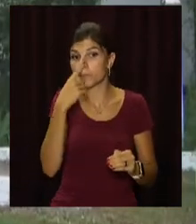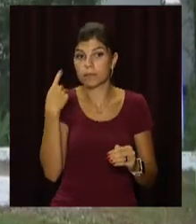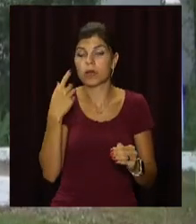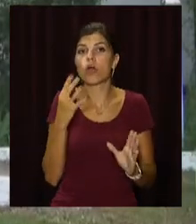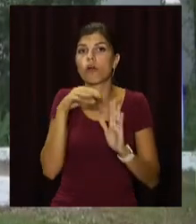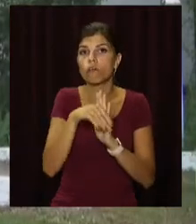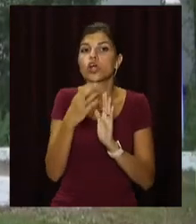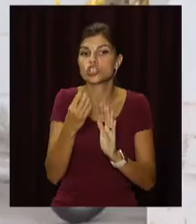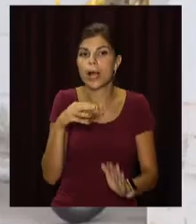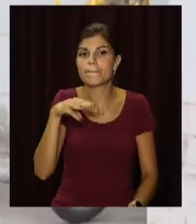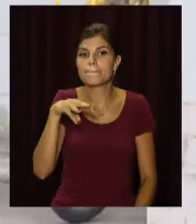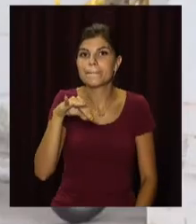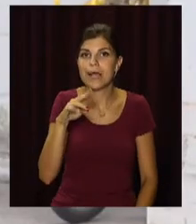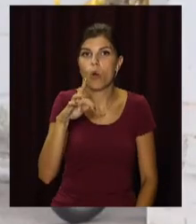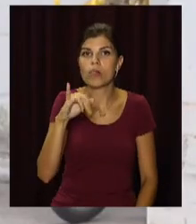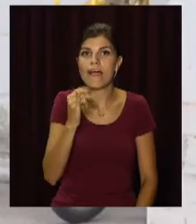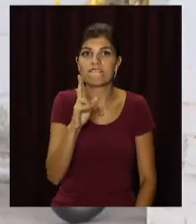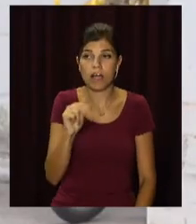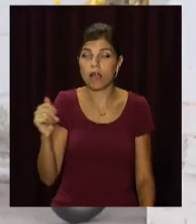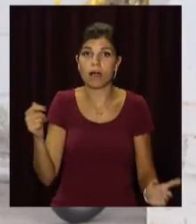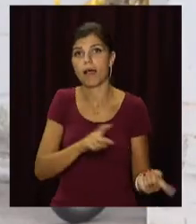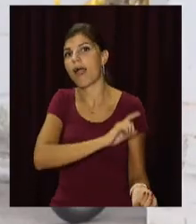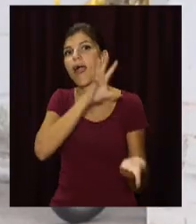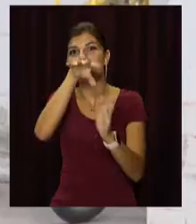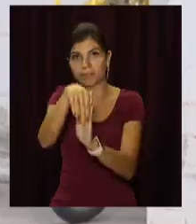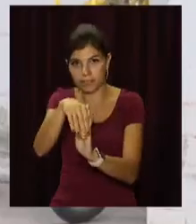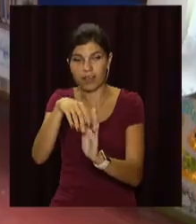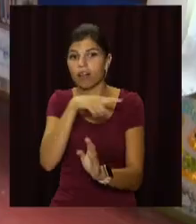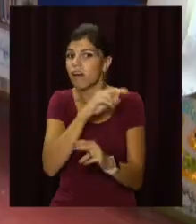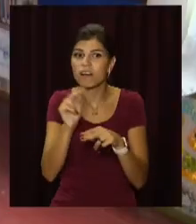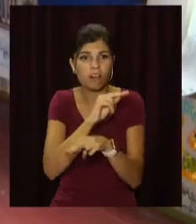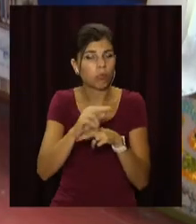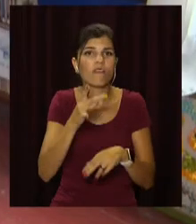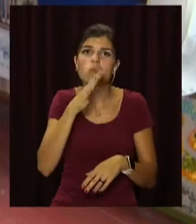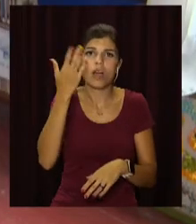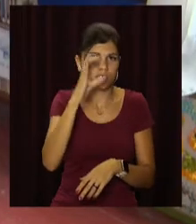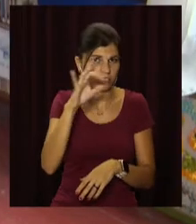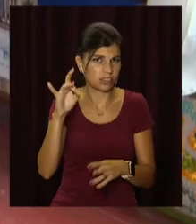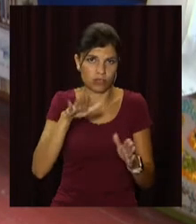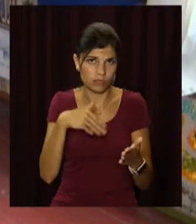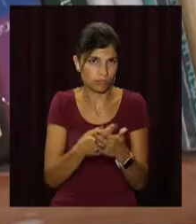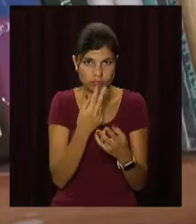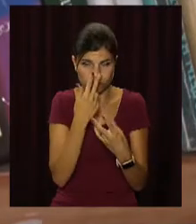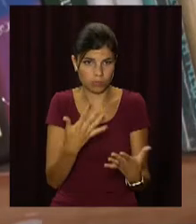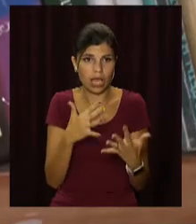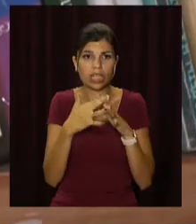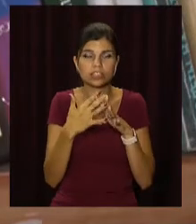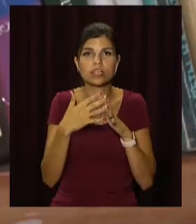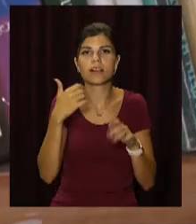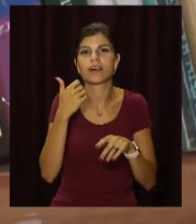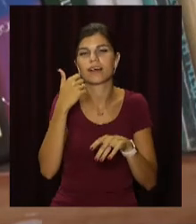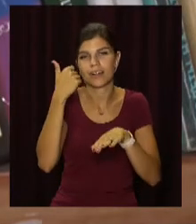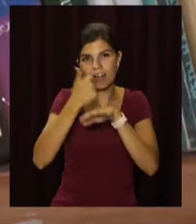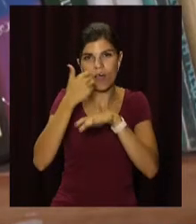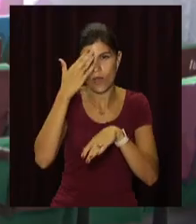долучилася ще й Миколаївка. Інфраструктура населеного пункту не бачила ремонту з радянських часів, розповідає обухівський селищний голова